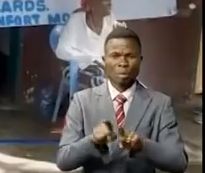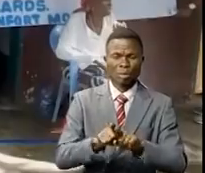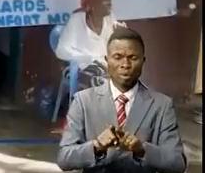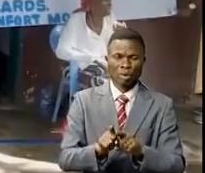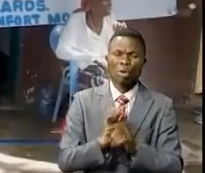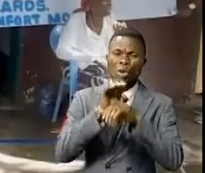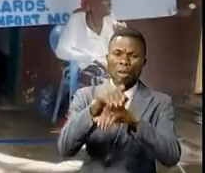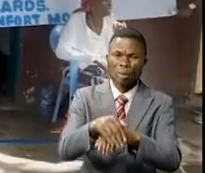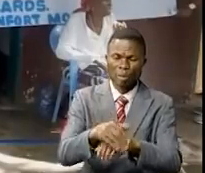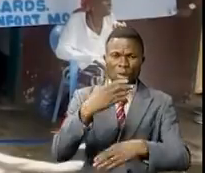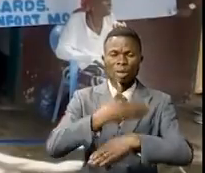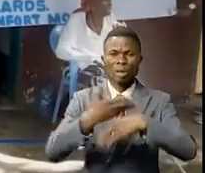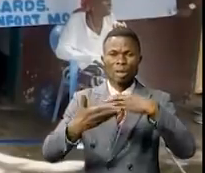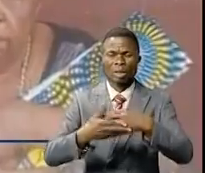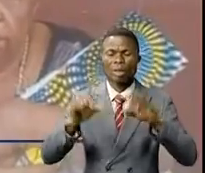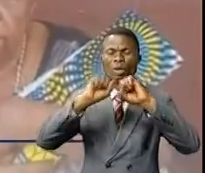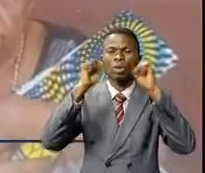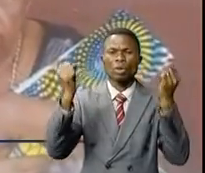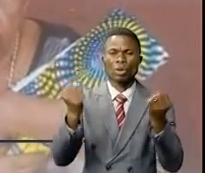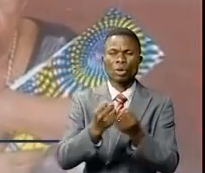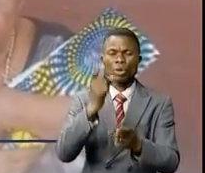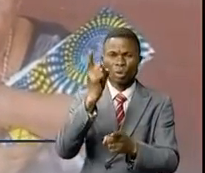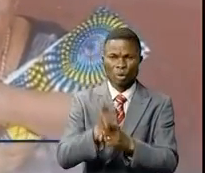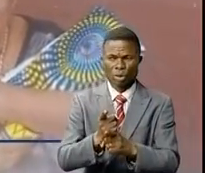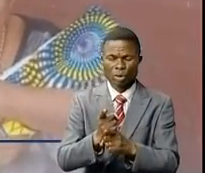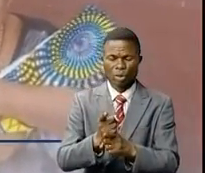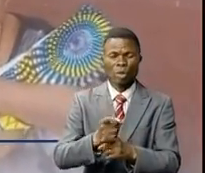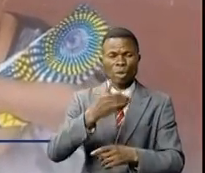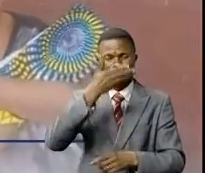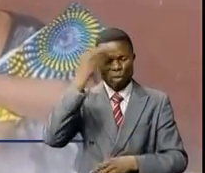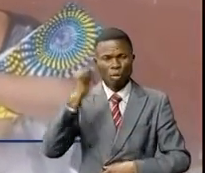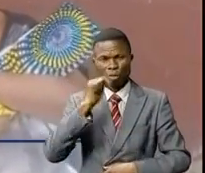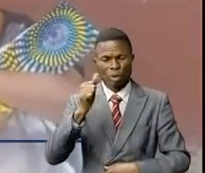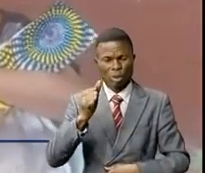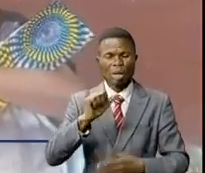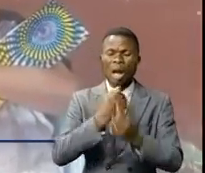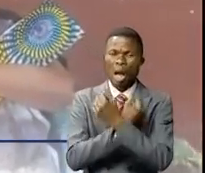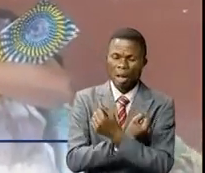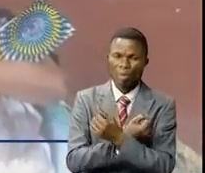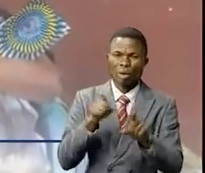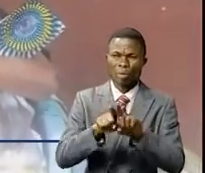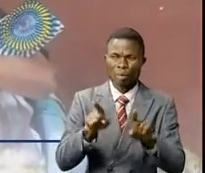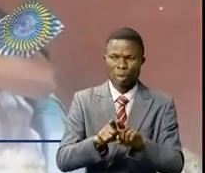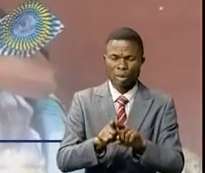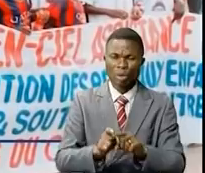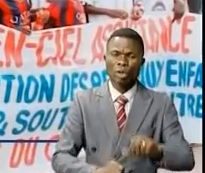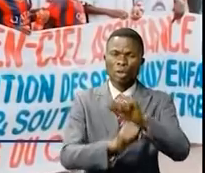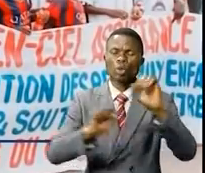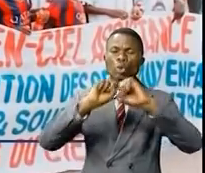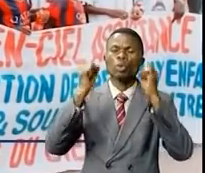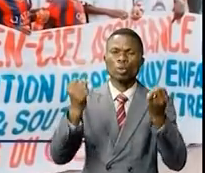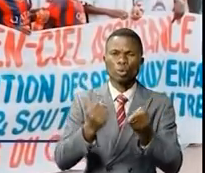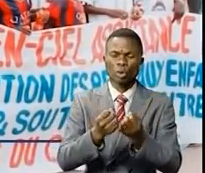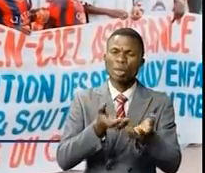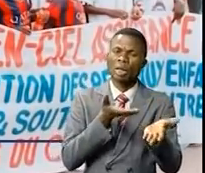à la construction d'une société juste et reconnaissante être solidaire c'est être le maillon d'une chaîne sociales pour accompagner